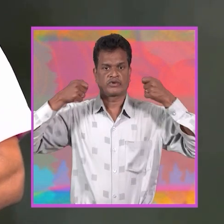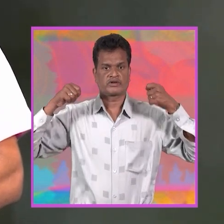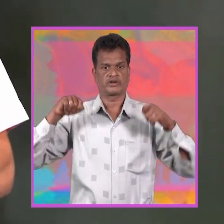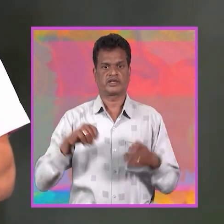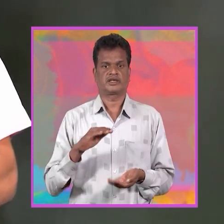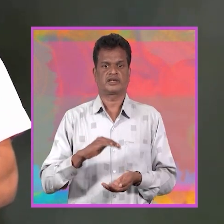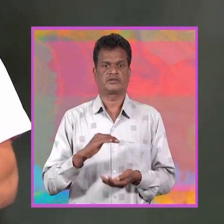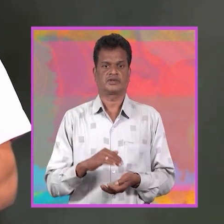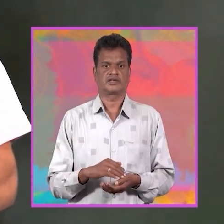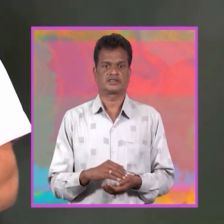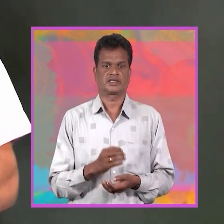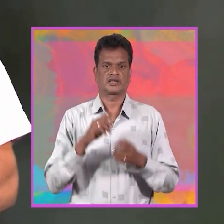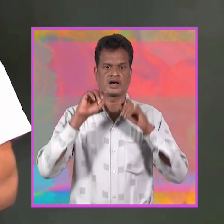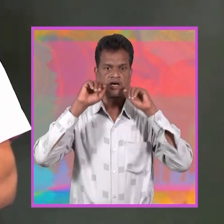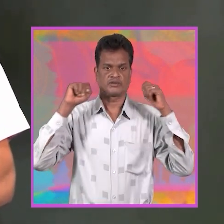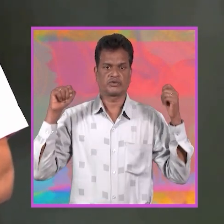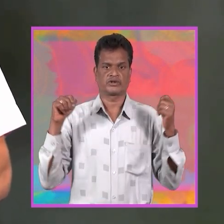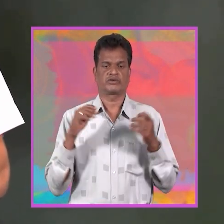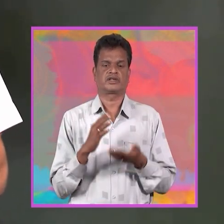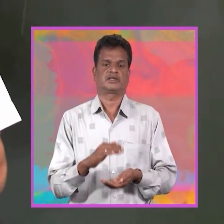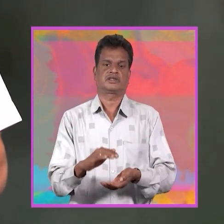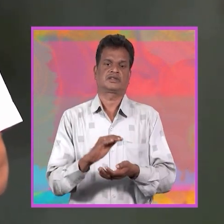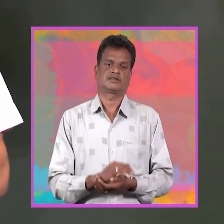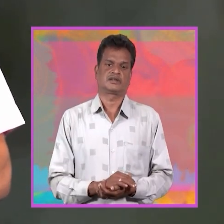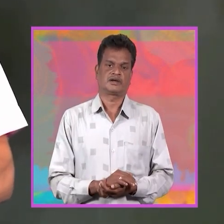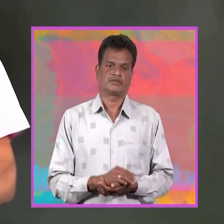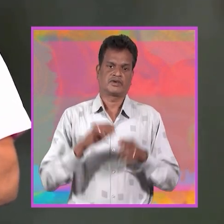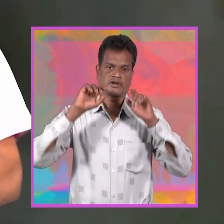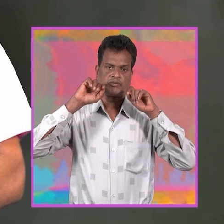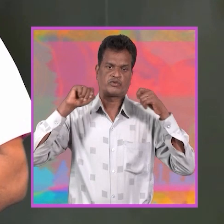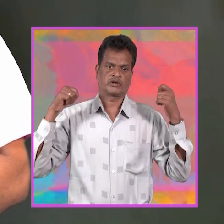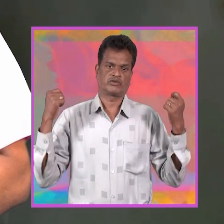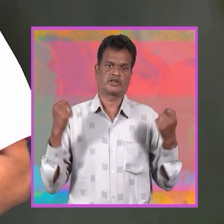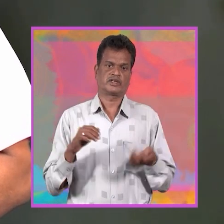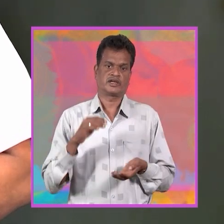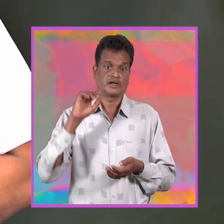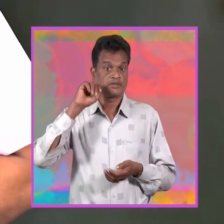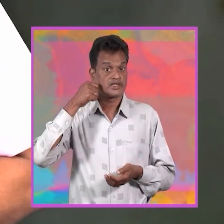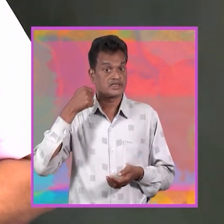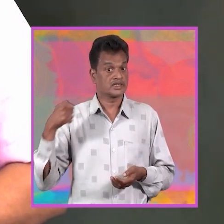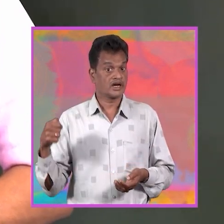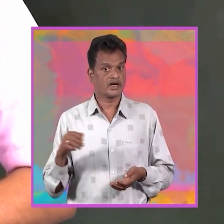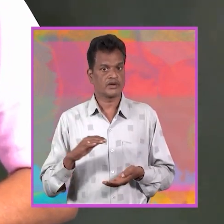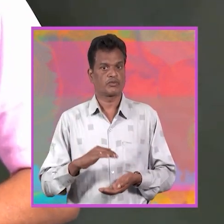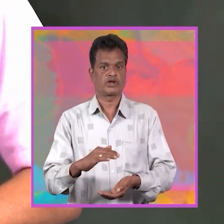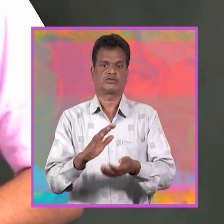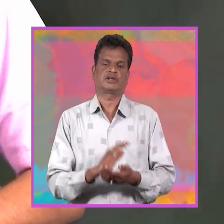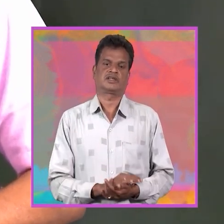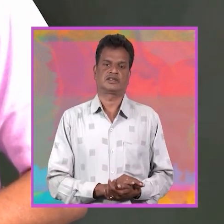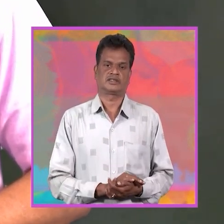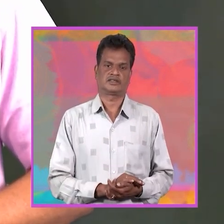பூனைக்குட்டி, மீசக்கார பூனைக்குட்டி, மியா மியா பூனைக்குட்டி, மீசக்கார பூனைக்குட்டி.